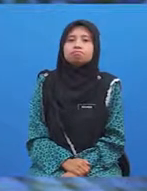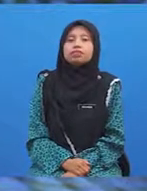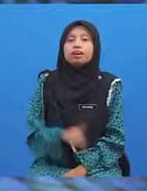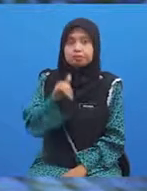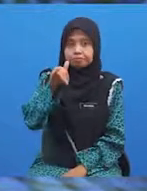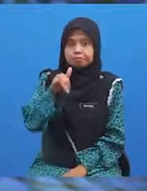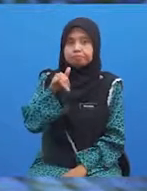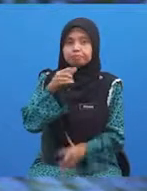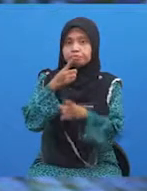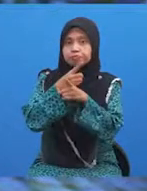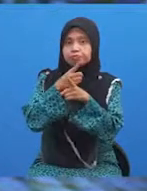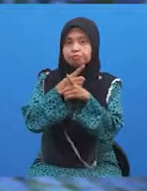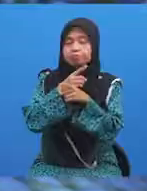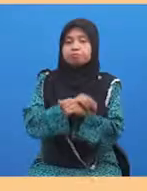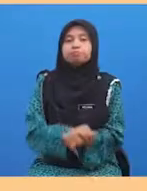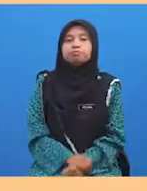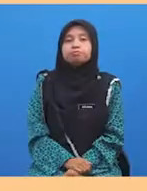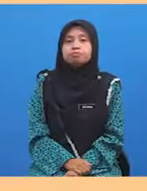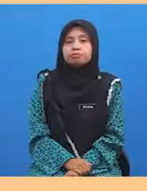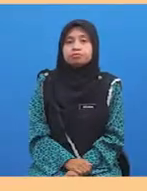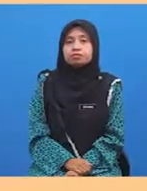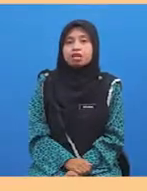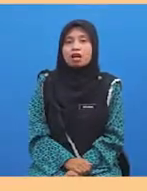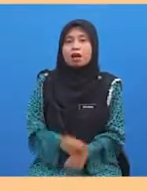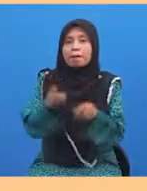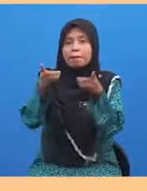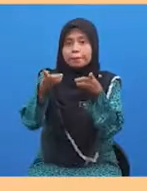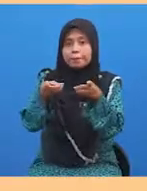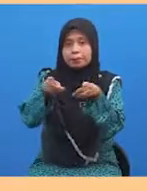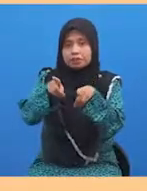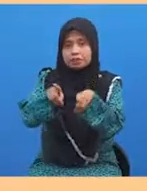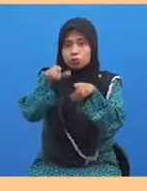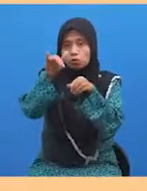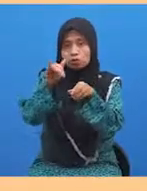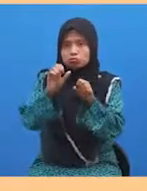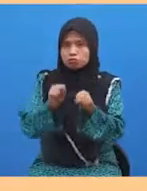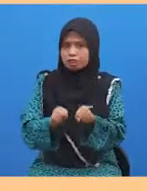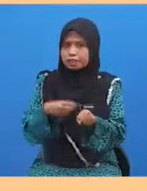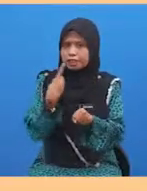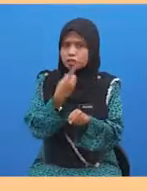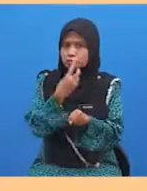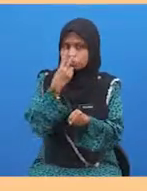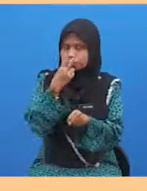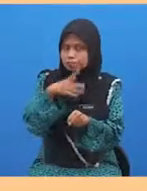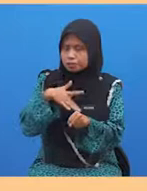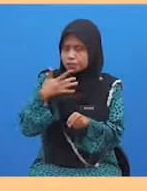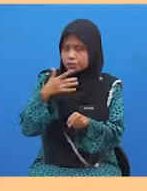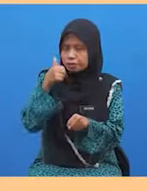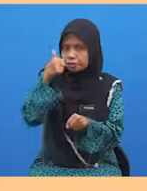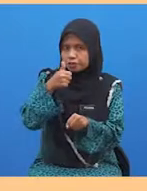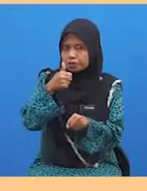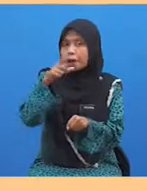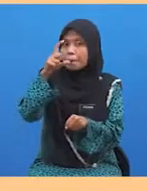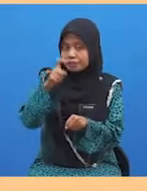Ya, betul murid-murid. Peristiwa yang boleh kita anggap menarik tersebut